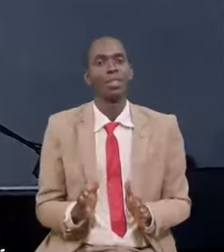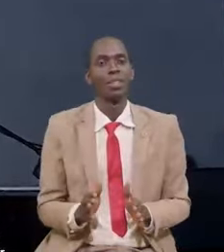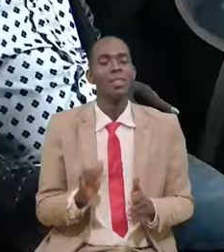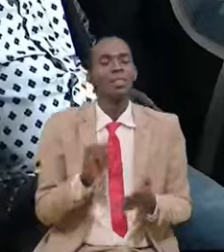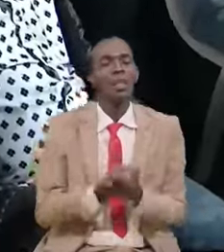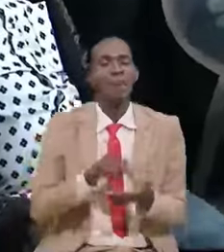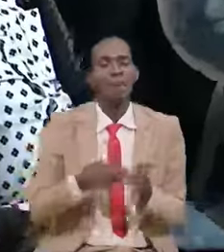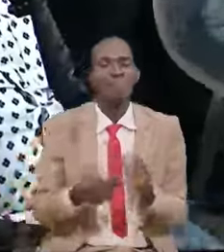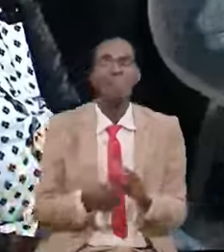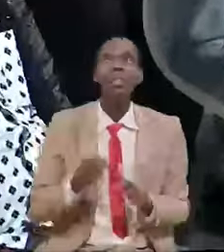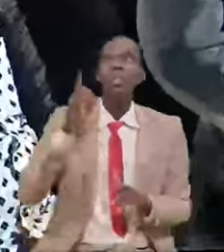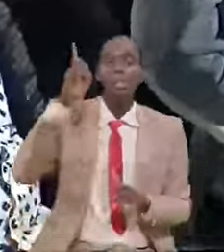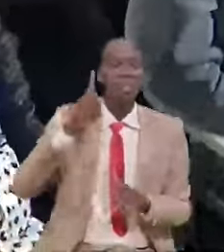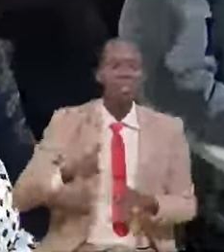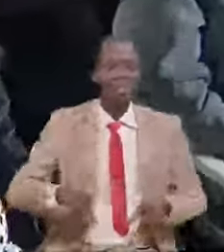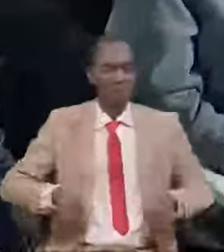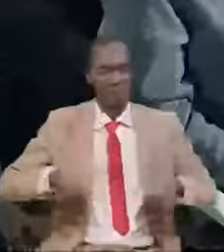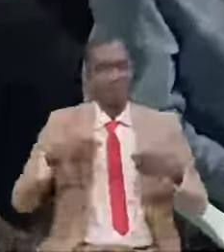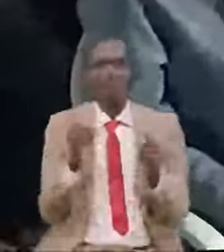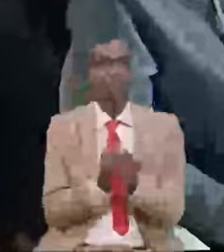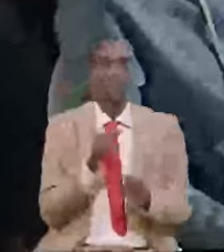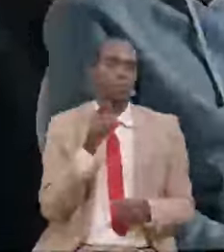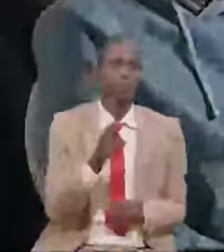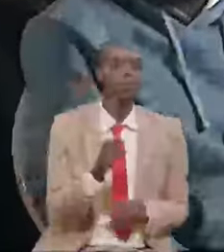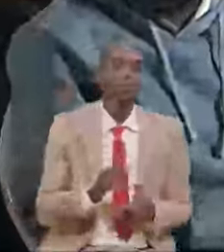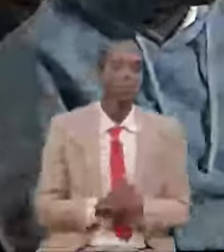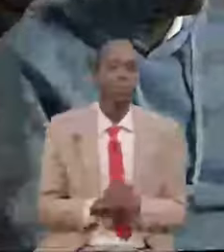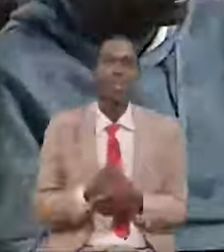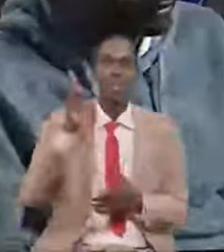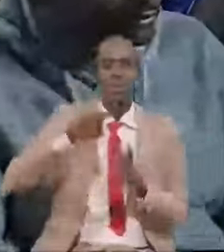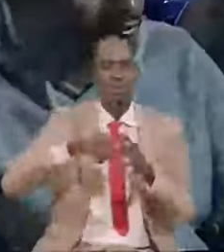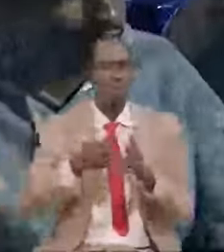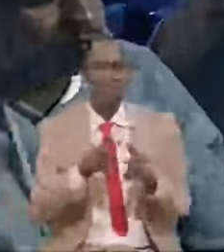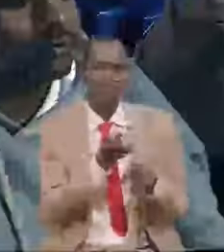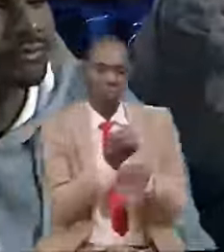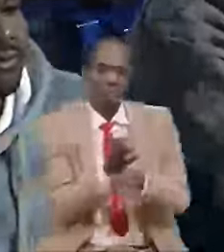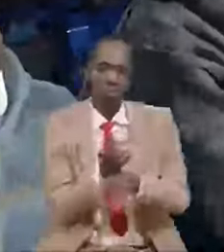Ça veut dire qu'il vit avec toi. Et il est là pour te conseiller.